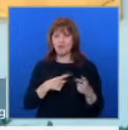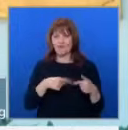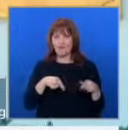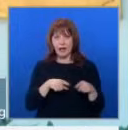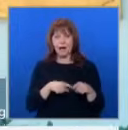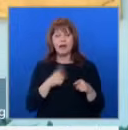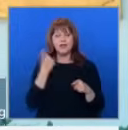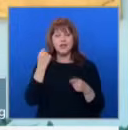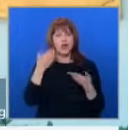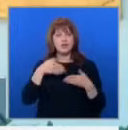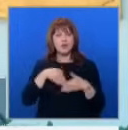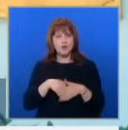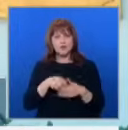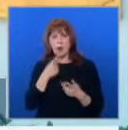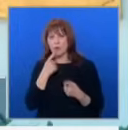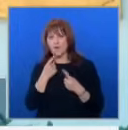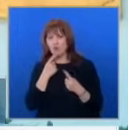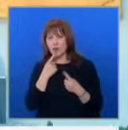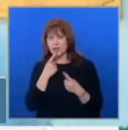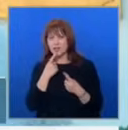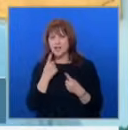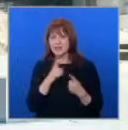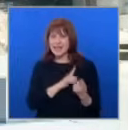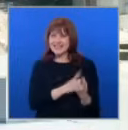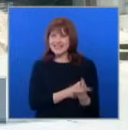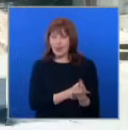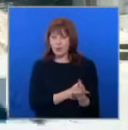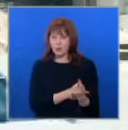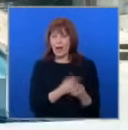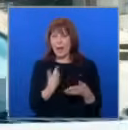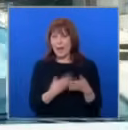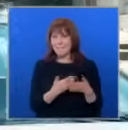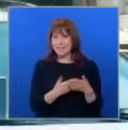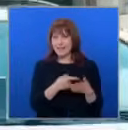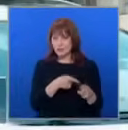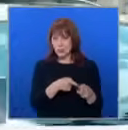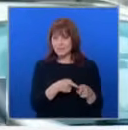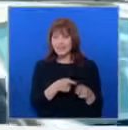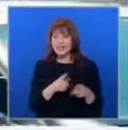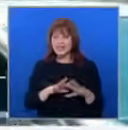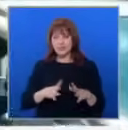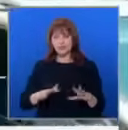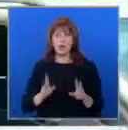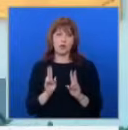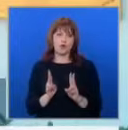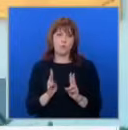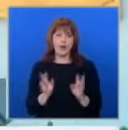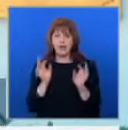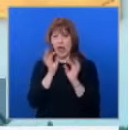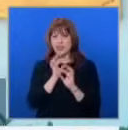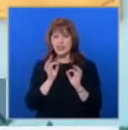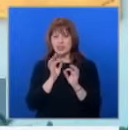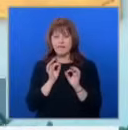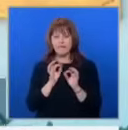в честнощното земетресение, по-силното епицентър е бил близо до Долни Воден. Състоянието им е нормално, няма